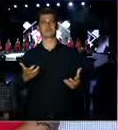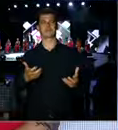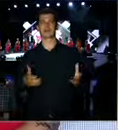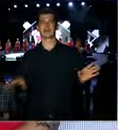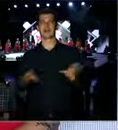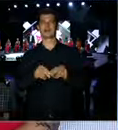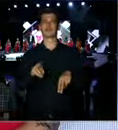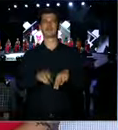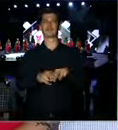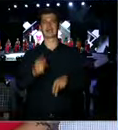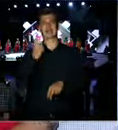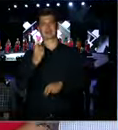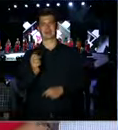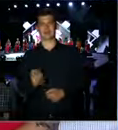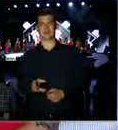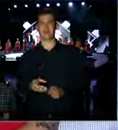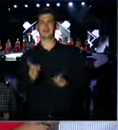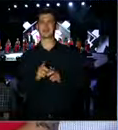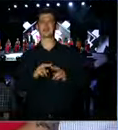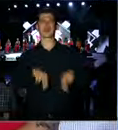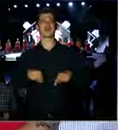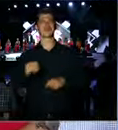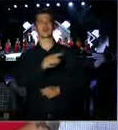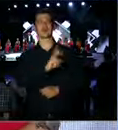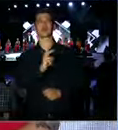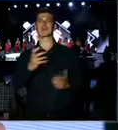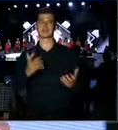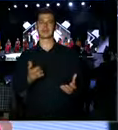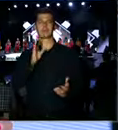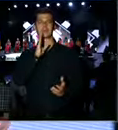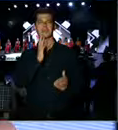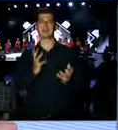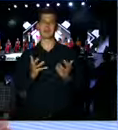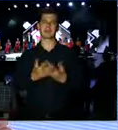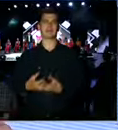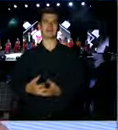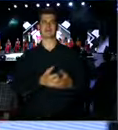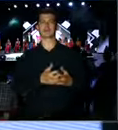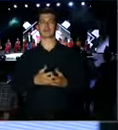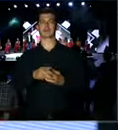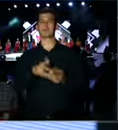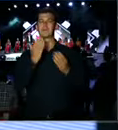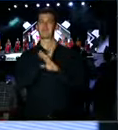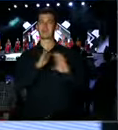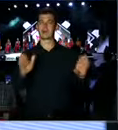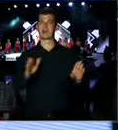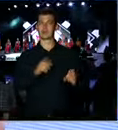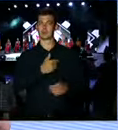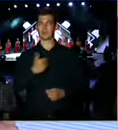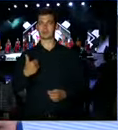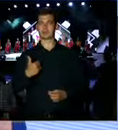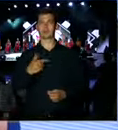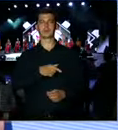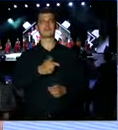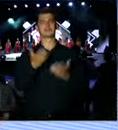z Fundacją Jedyna Taka oraz tymi, którym bliska jest idea integracji, pokazać, że Polska także może